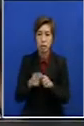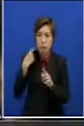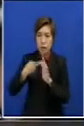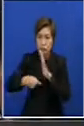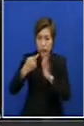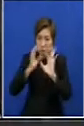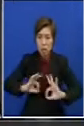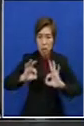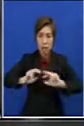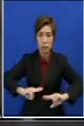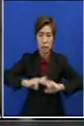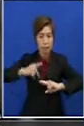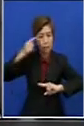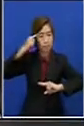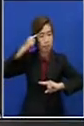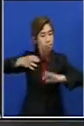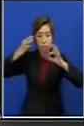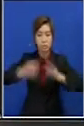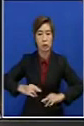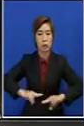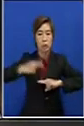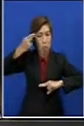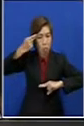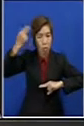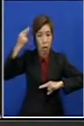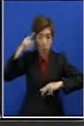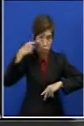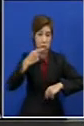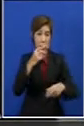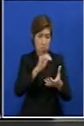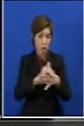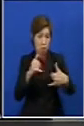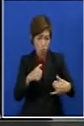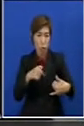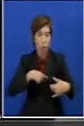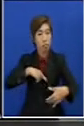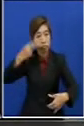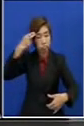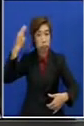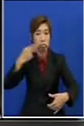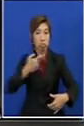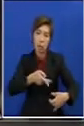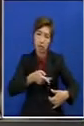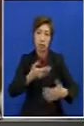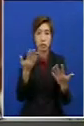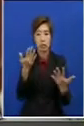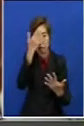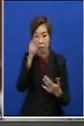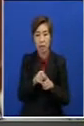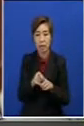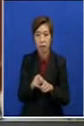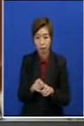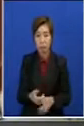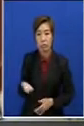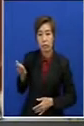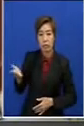วนสำคัญที่ทำให้เขาตัดสินใจคิดสั้นใช้ปืนเจาะขมับตัวเองต่อหน้าภรรยาสมมติฐานสำคัญมาจากสุเวชจิต